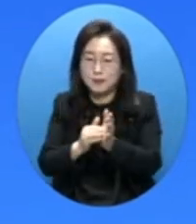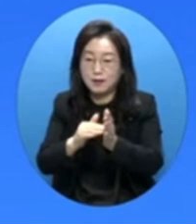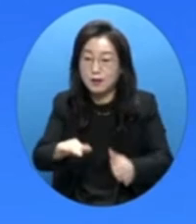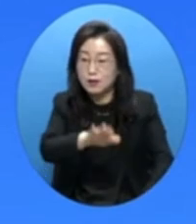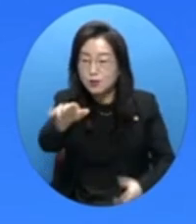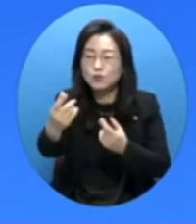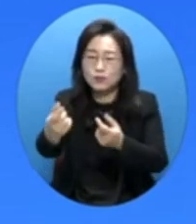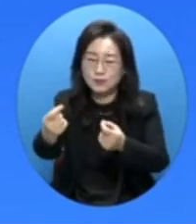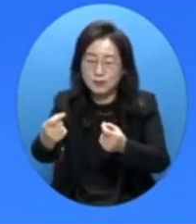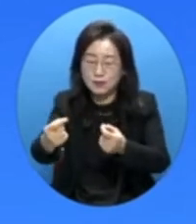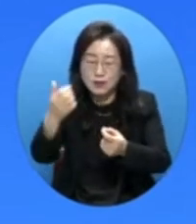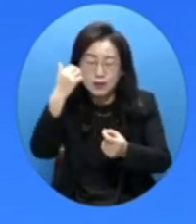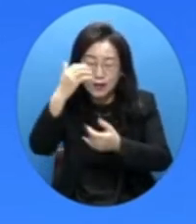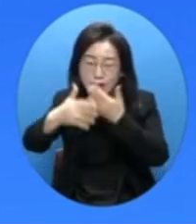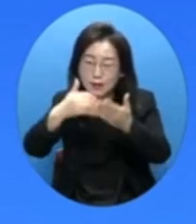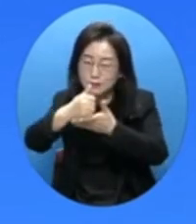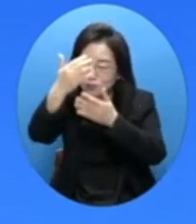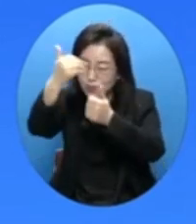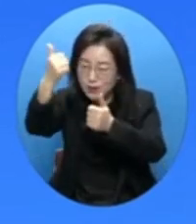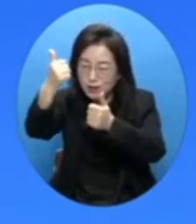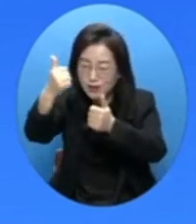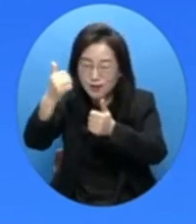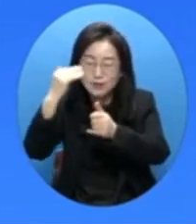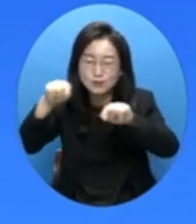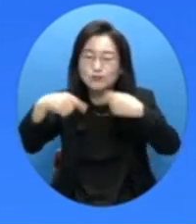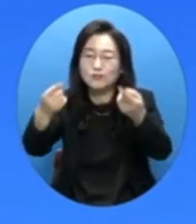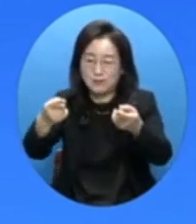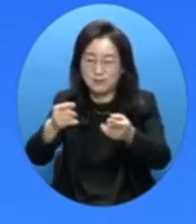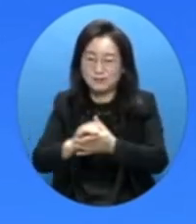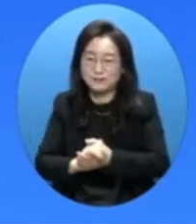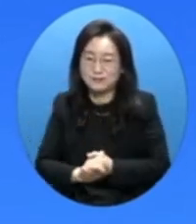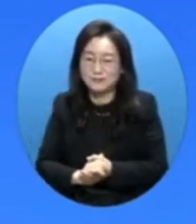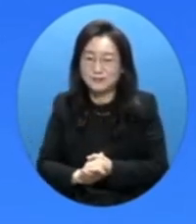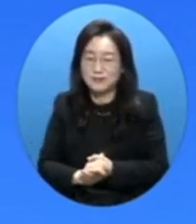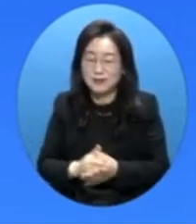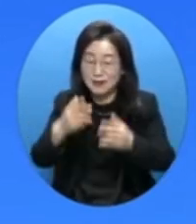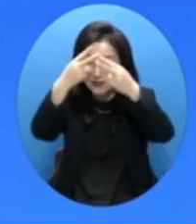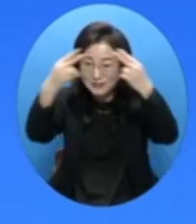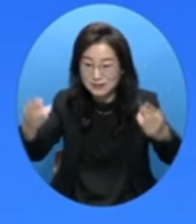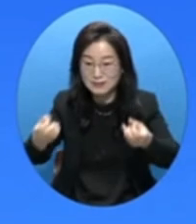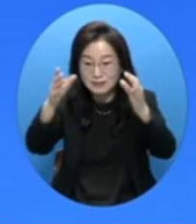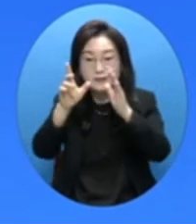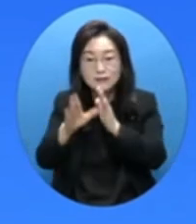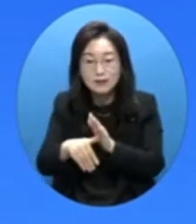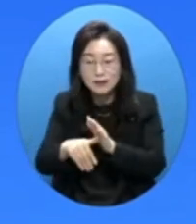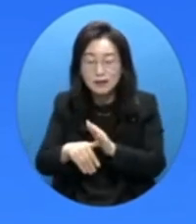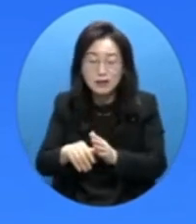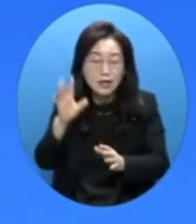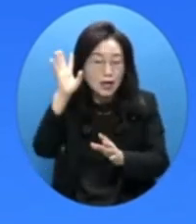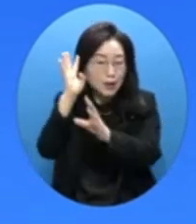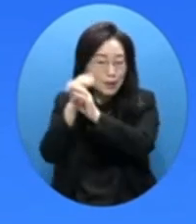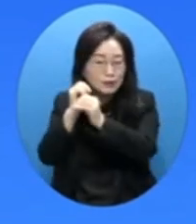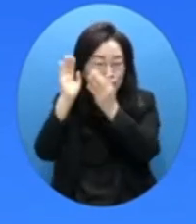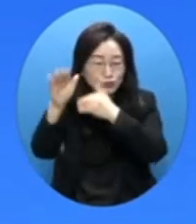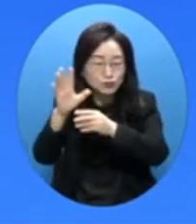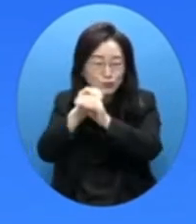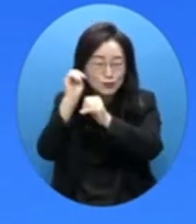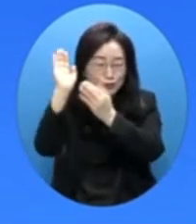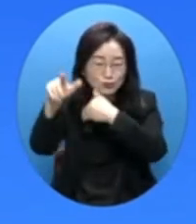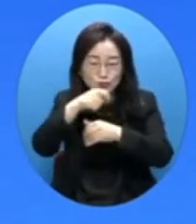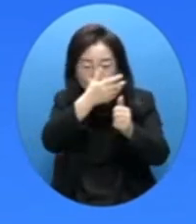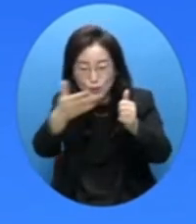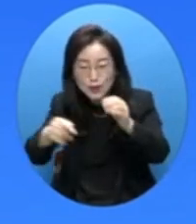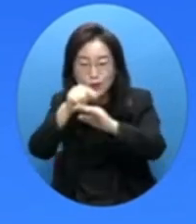언제고 주님 부르심은 갑니다 근데 우리가 장식할 때 며칠 후 며칠 후 요단강 건너가 만나리